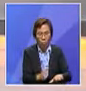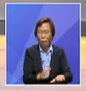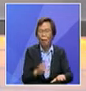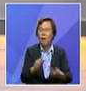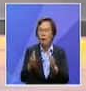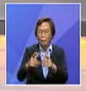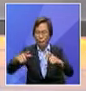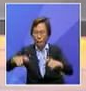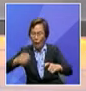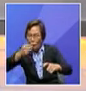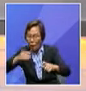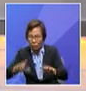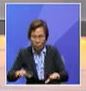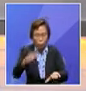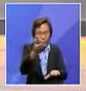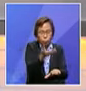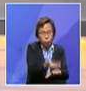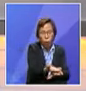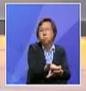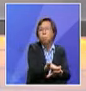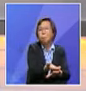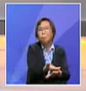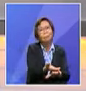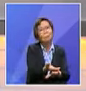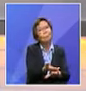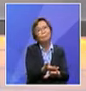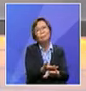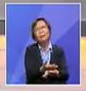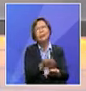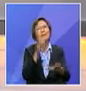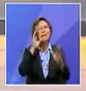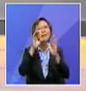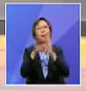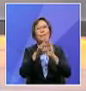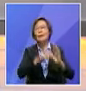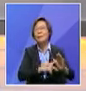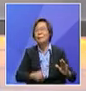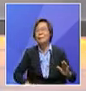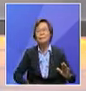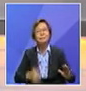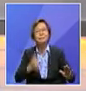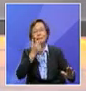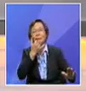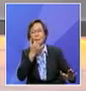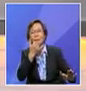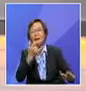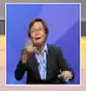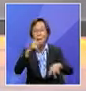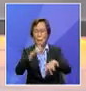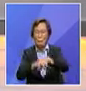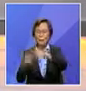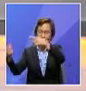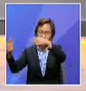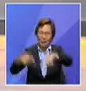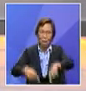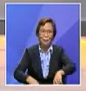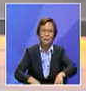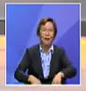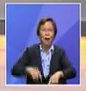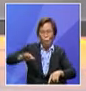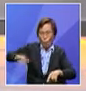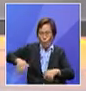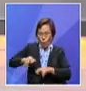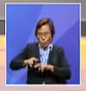Tuanku. Tak betul tu. Okey, kemudian masa dia datang, masa tu dia belum